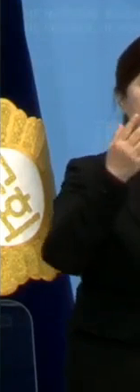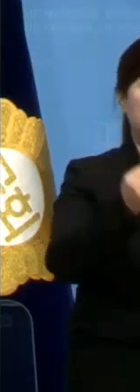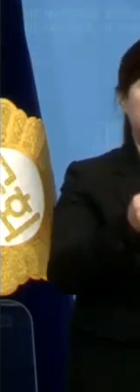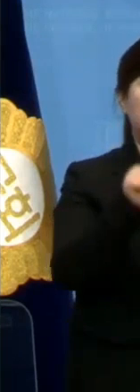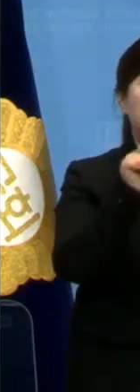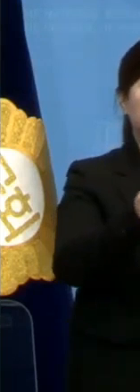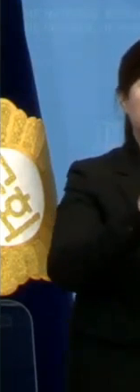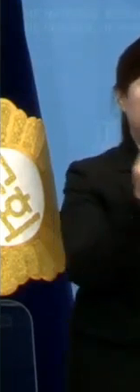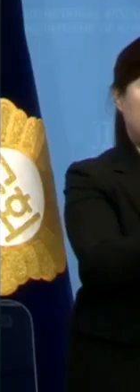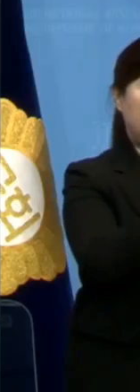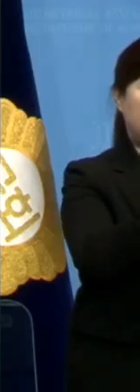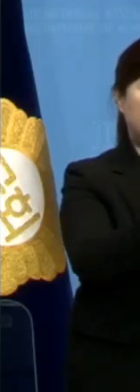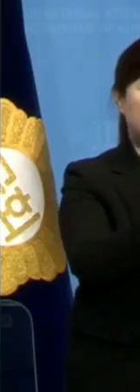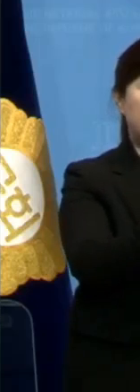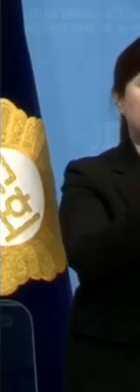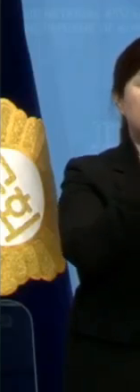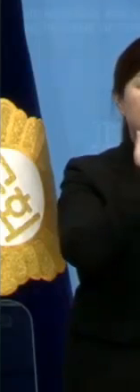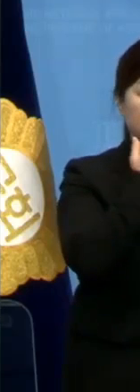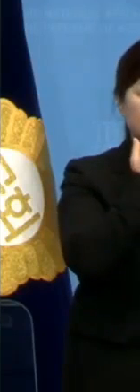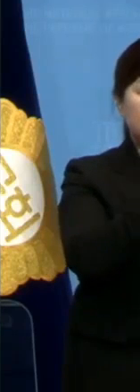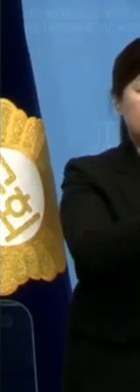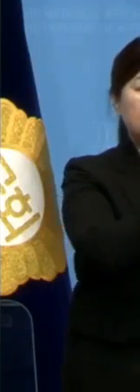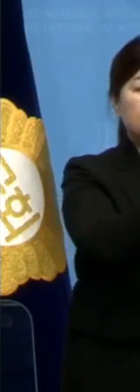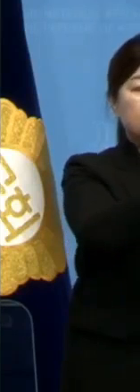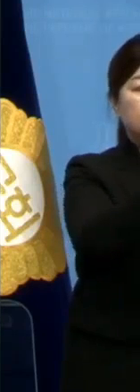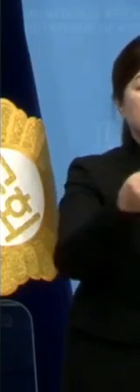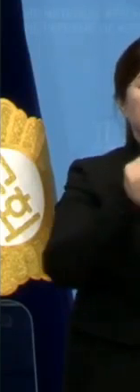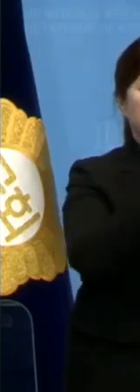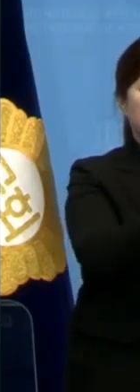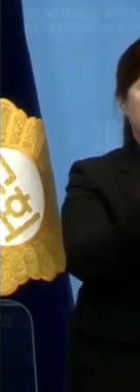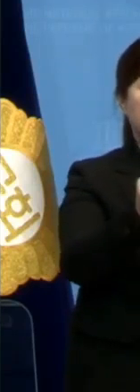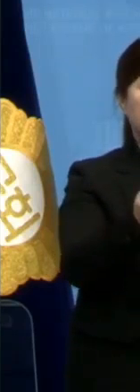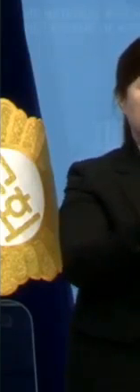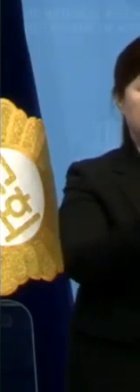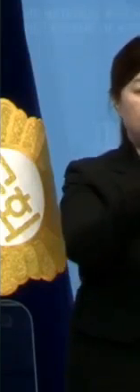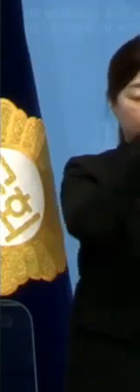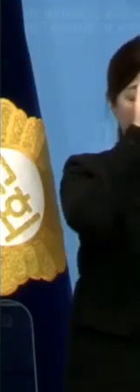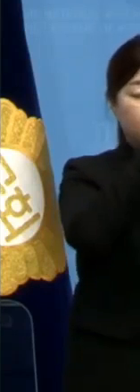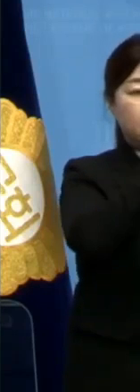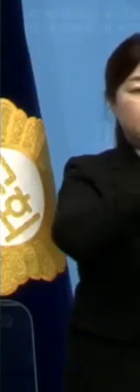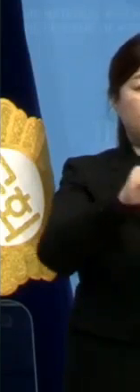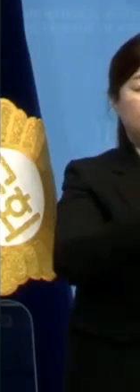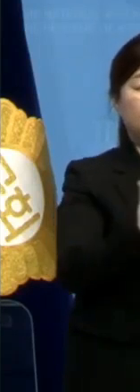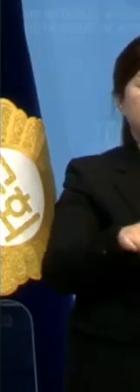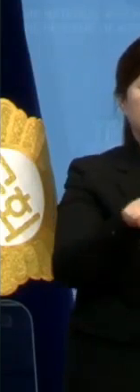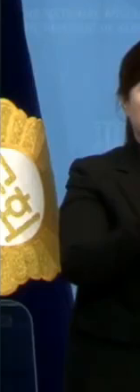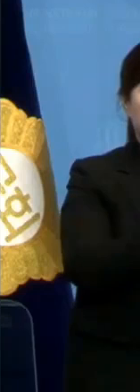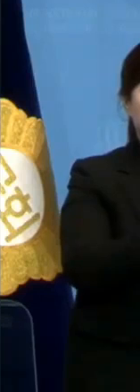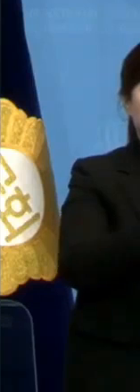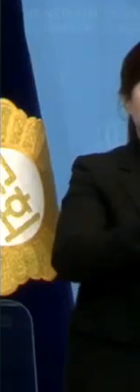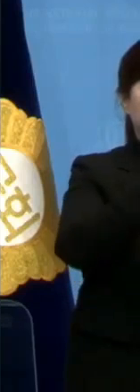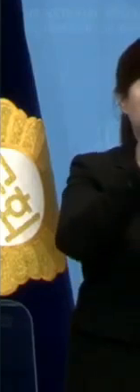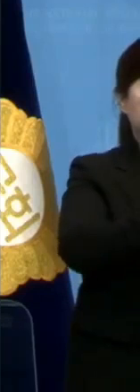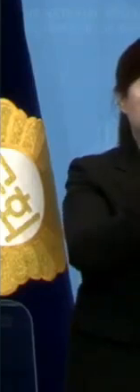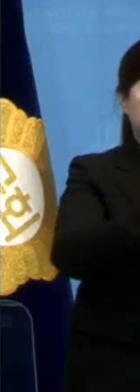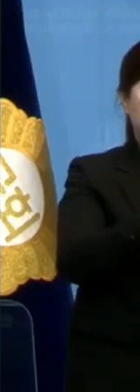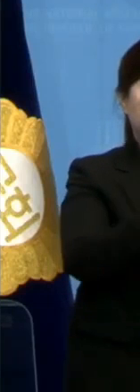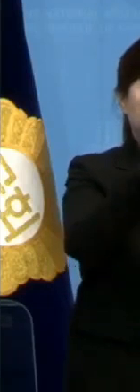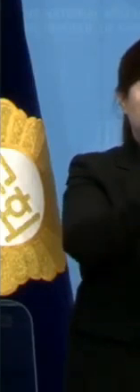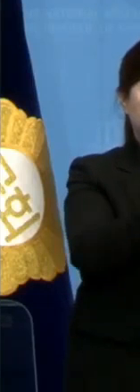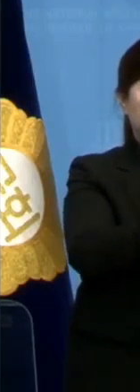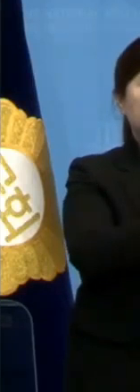점들을 보완해서 서울을 세계 최고의 감염병 대응 도시로 만들기 위한 정책 공약을 발표하도록